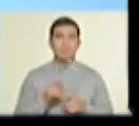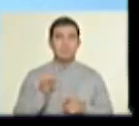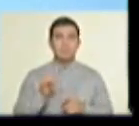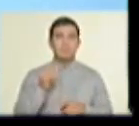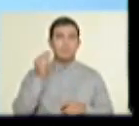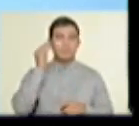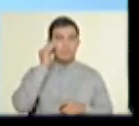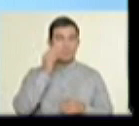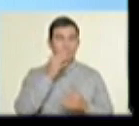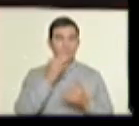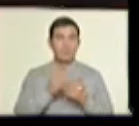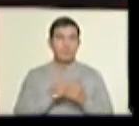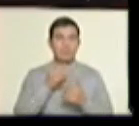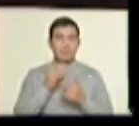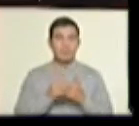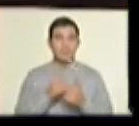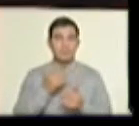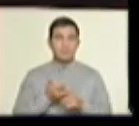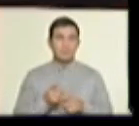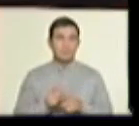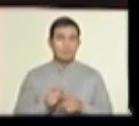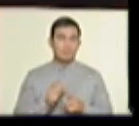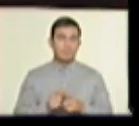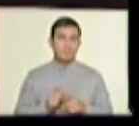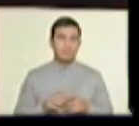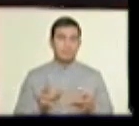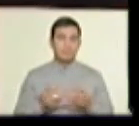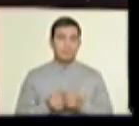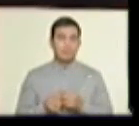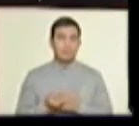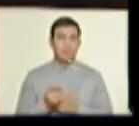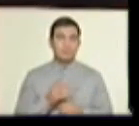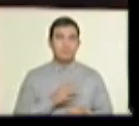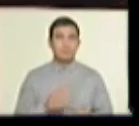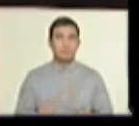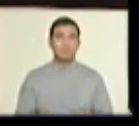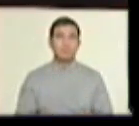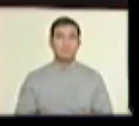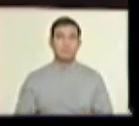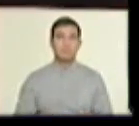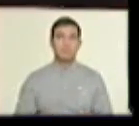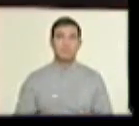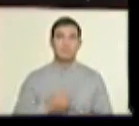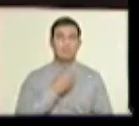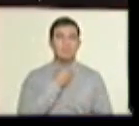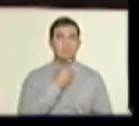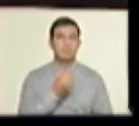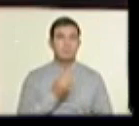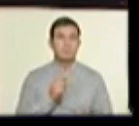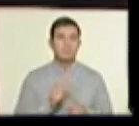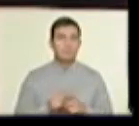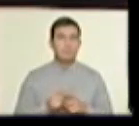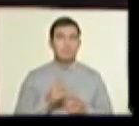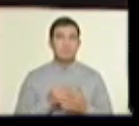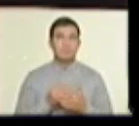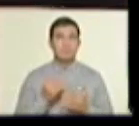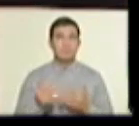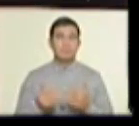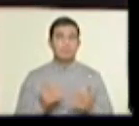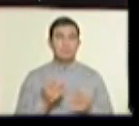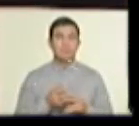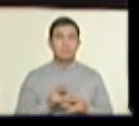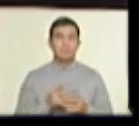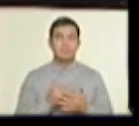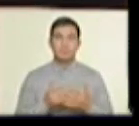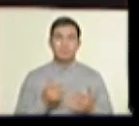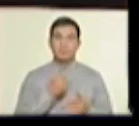ma'nosi bir-biriga yaqin bo'lgan so'zlardan hosil bo'ldi. zid ma'noli so'zlardan ham juft otlar